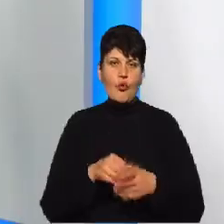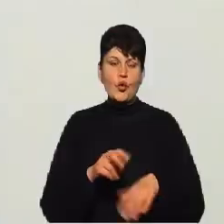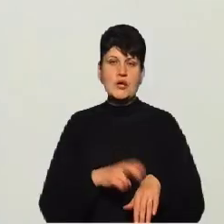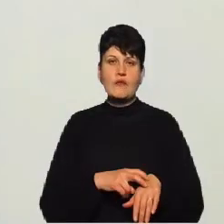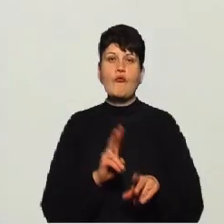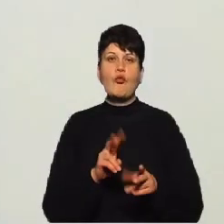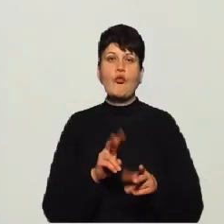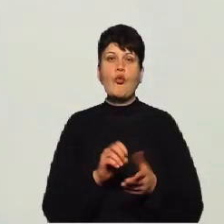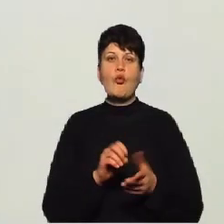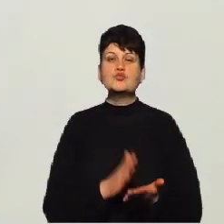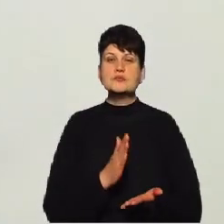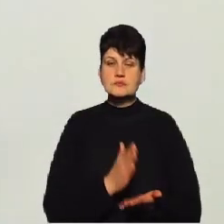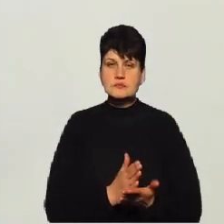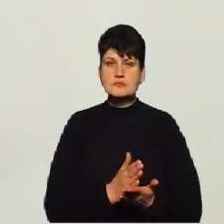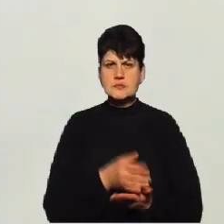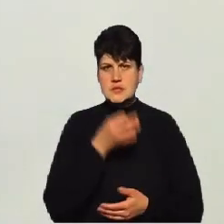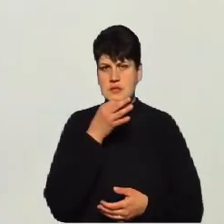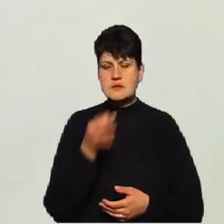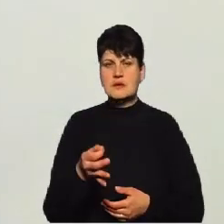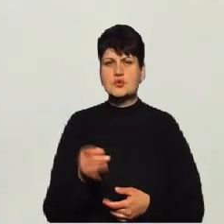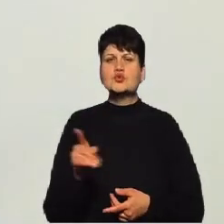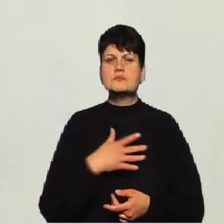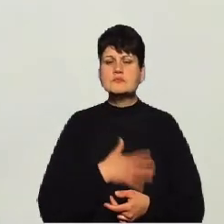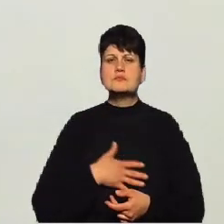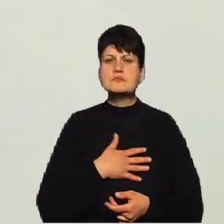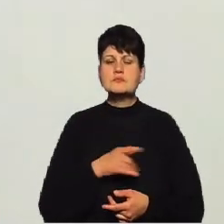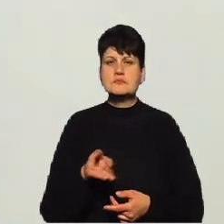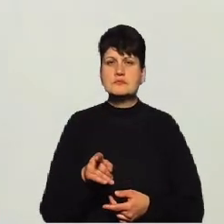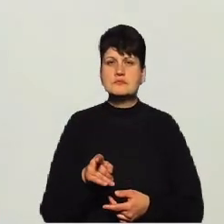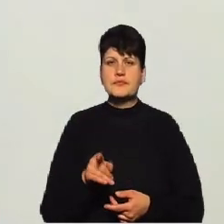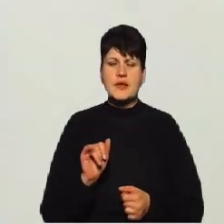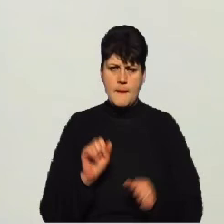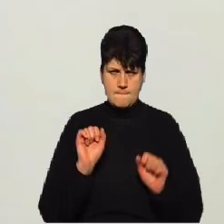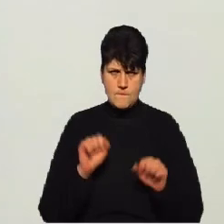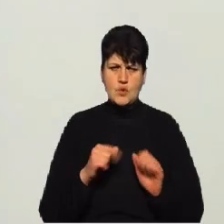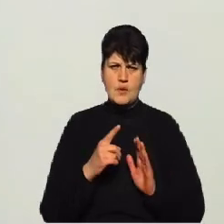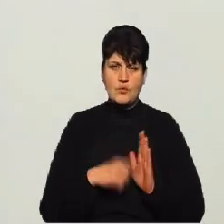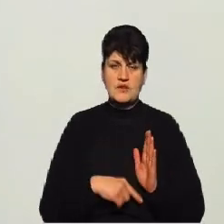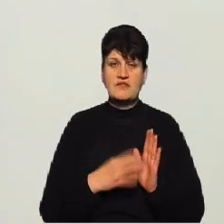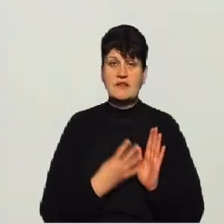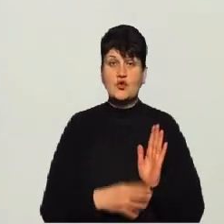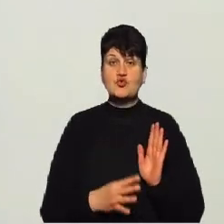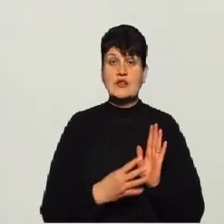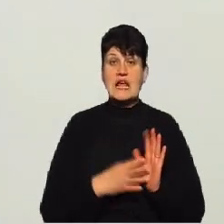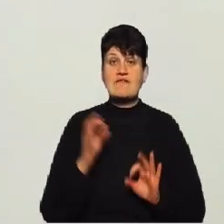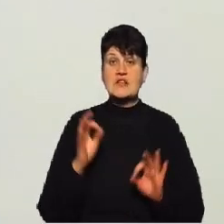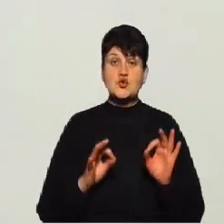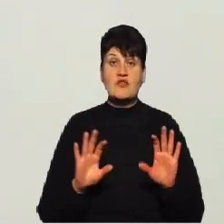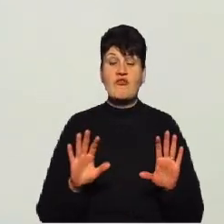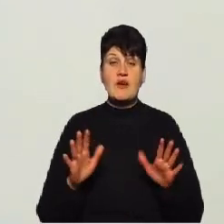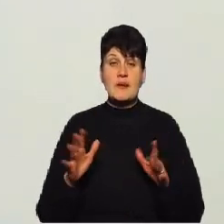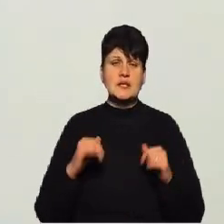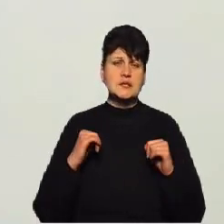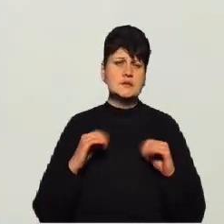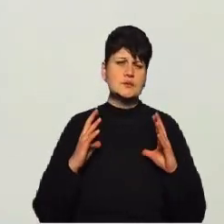на обліку, сказавши, що її турбує, і можна, повірте, в 99% випадків спокійно заспокоїти